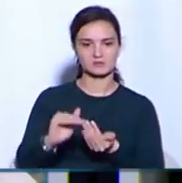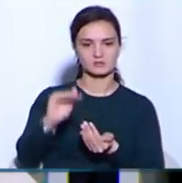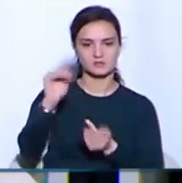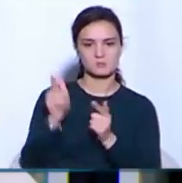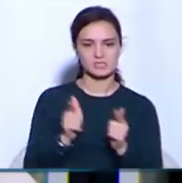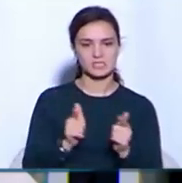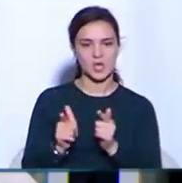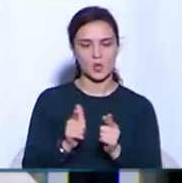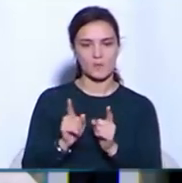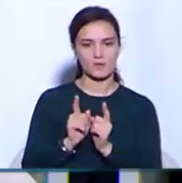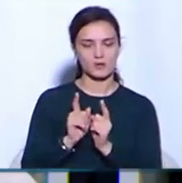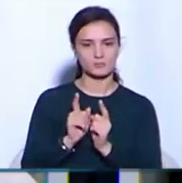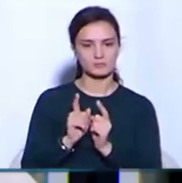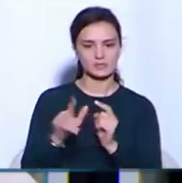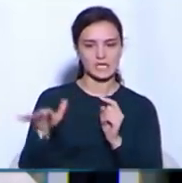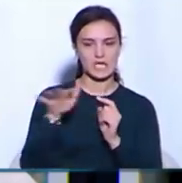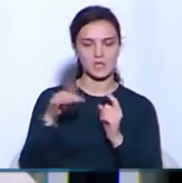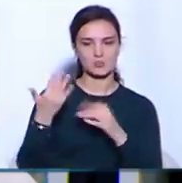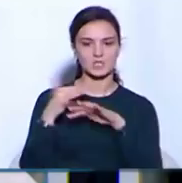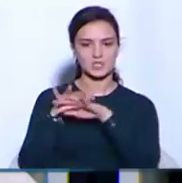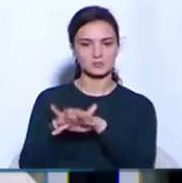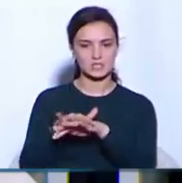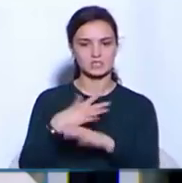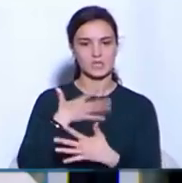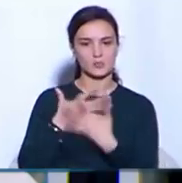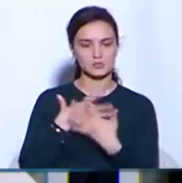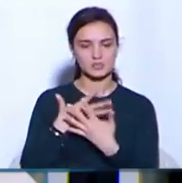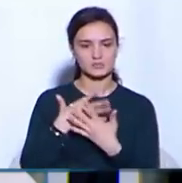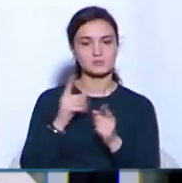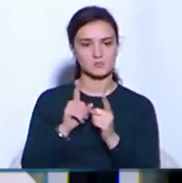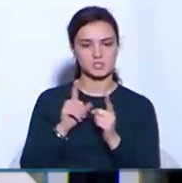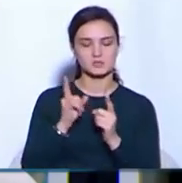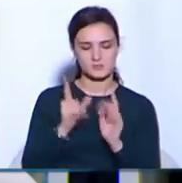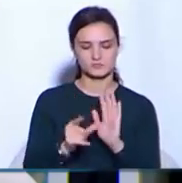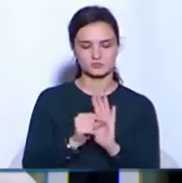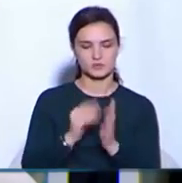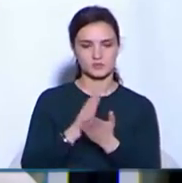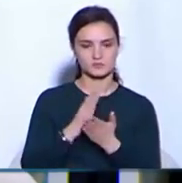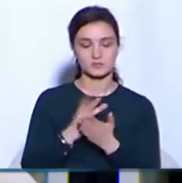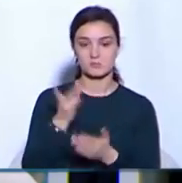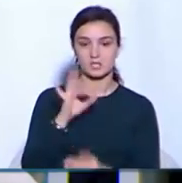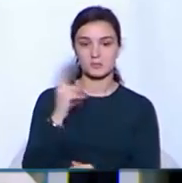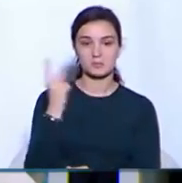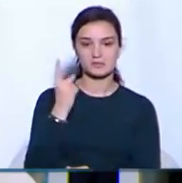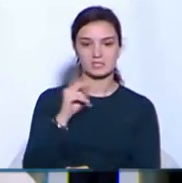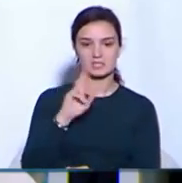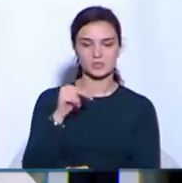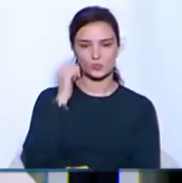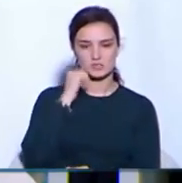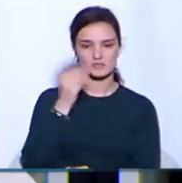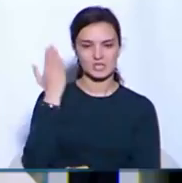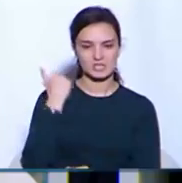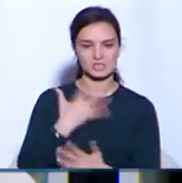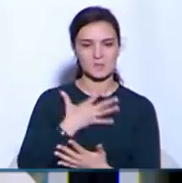გარკვეული მზაობა, გარემო საქმის, ემოციების საქმის მაინც თან დაყვება. მაგრამ პირველი და